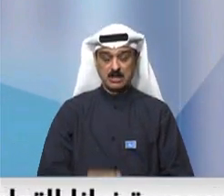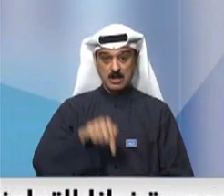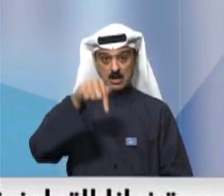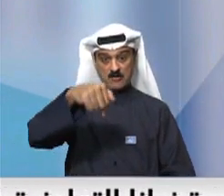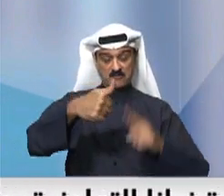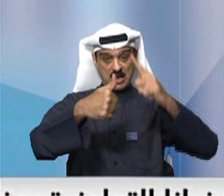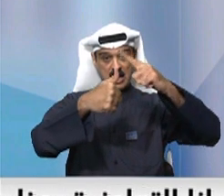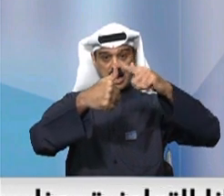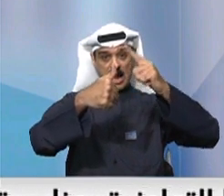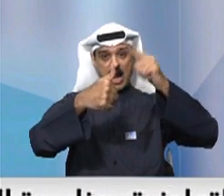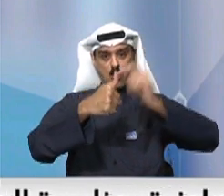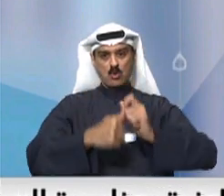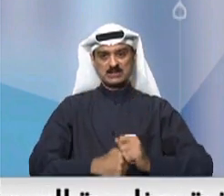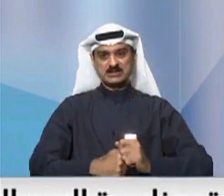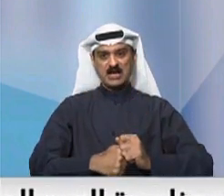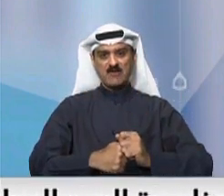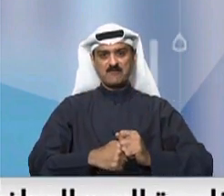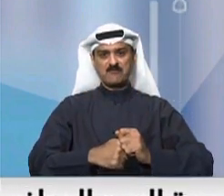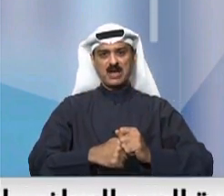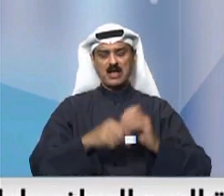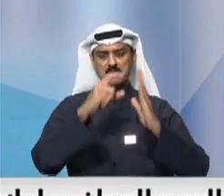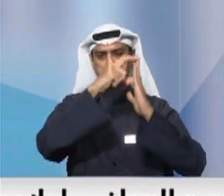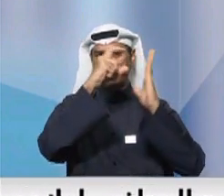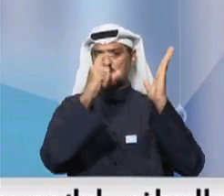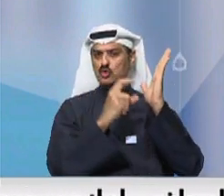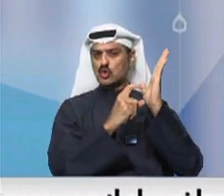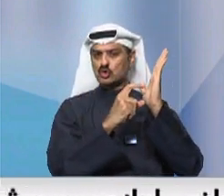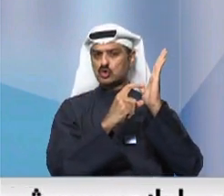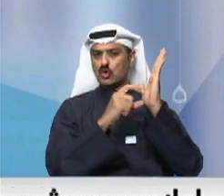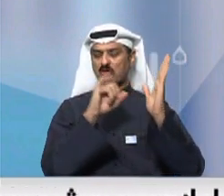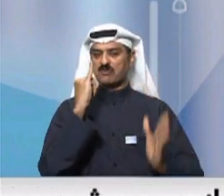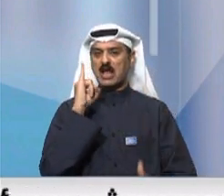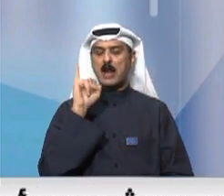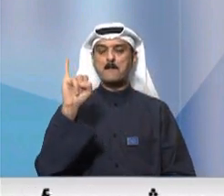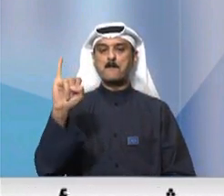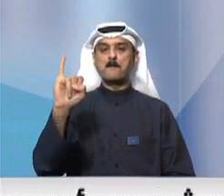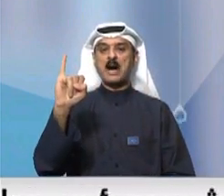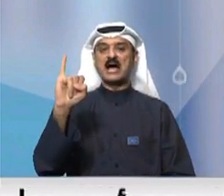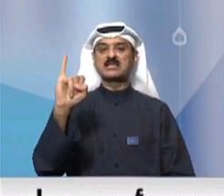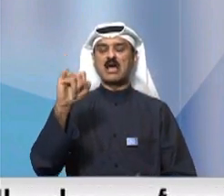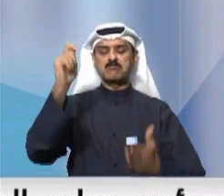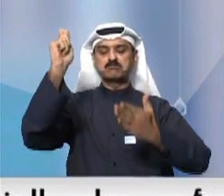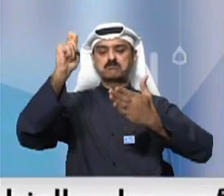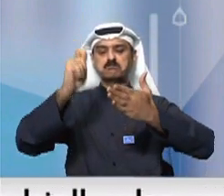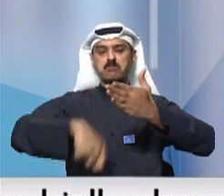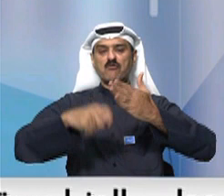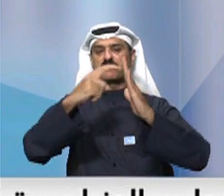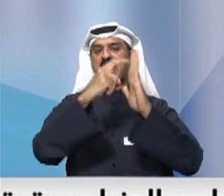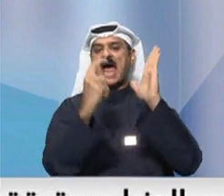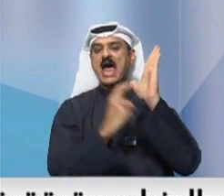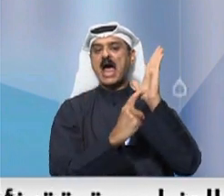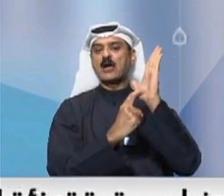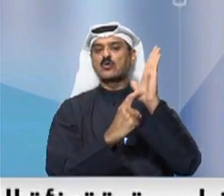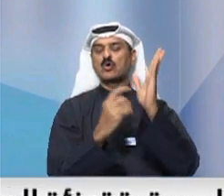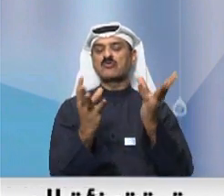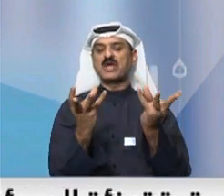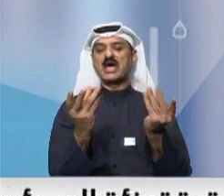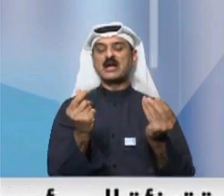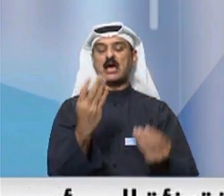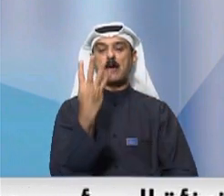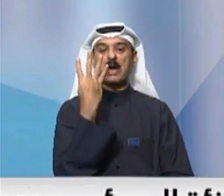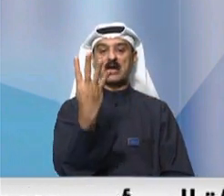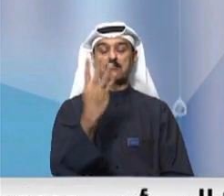لنص الفقرتين الثالثه والرابعه من الماده السادسه من المرسوم بقانون رقم عه